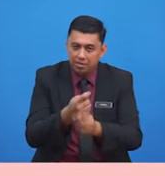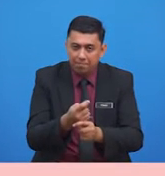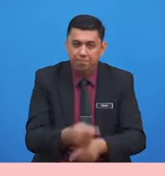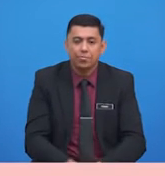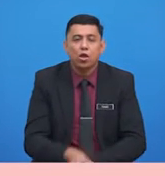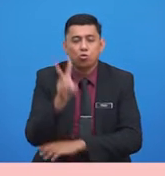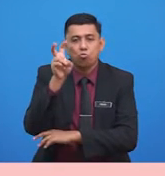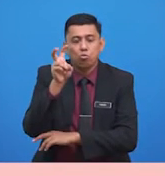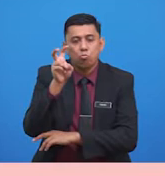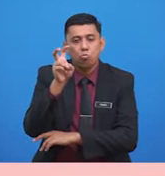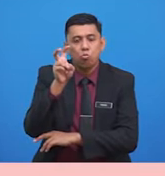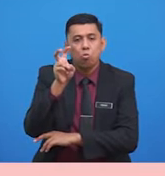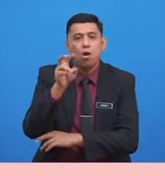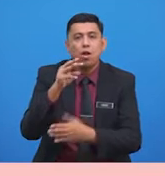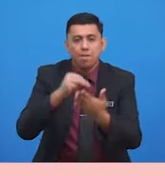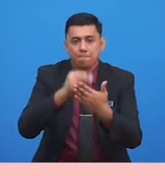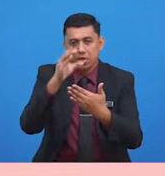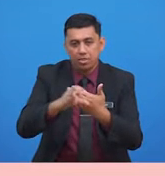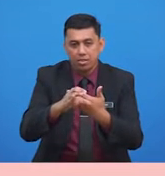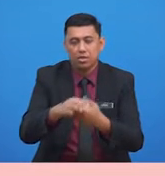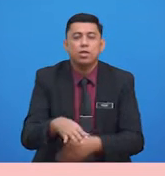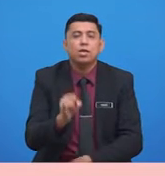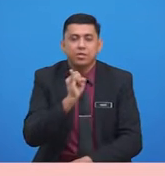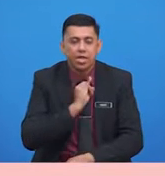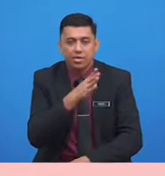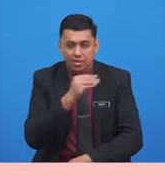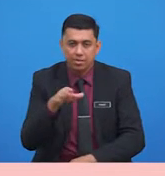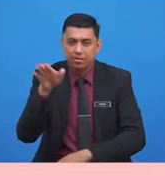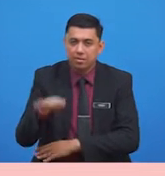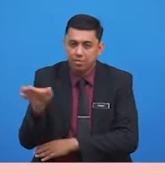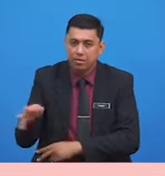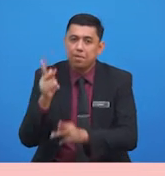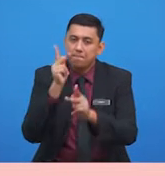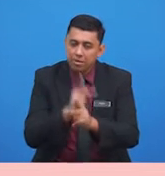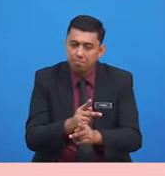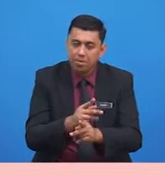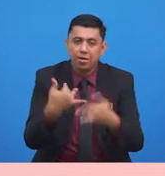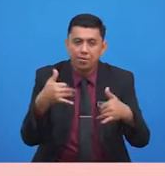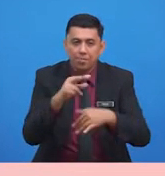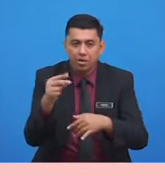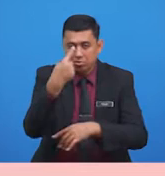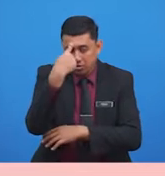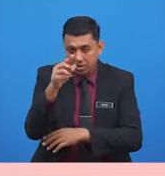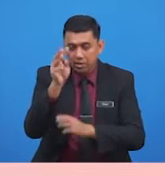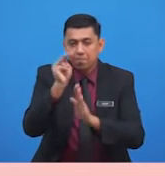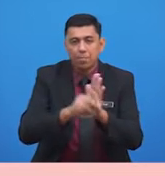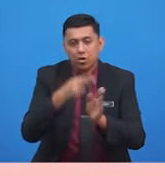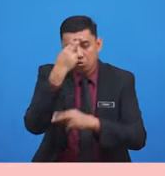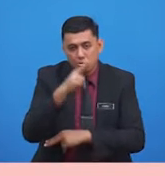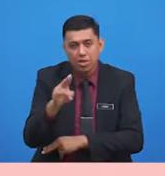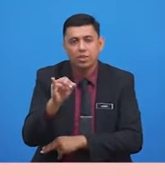20 Mac. Saya dan adik menyimpan mainan untuk